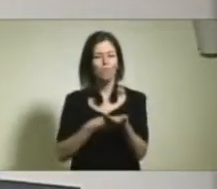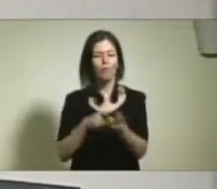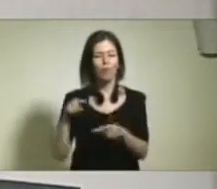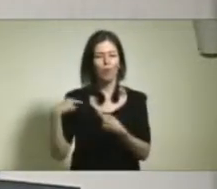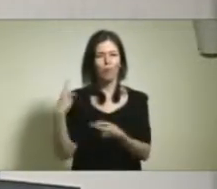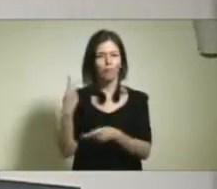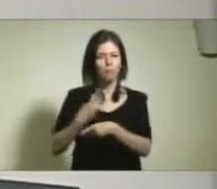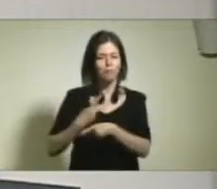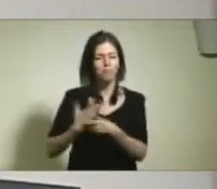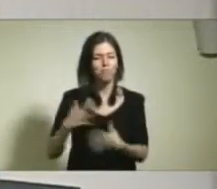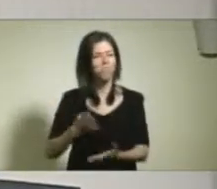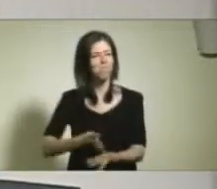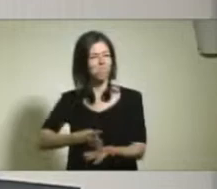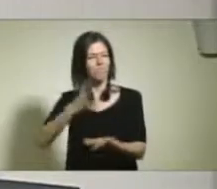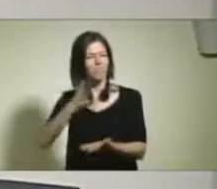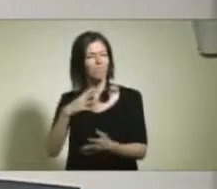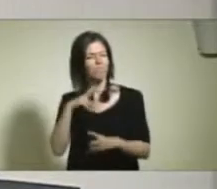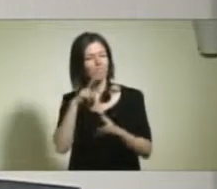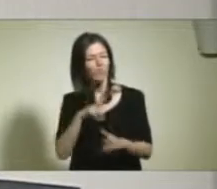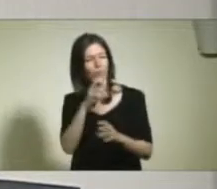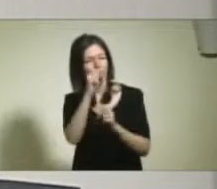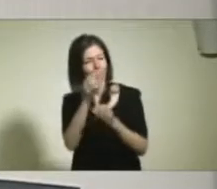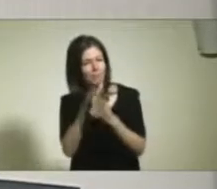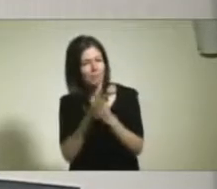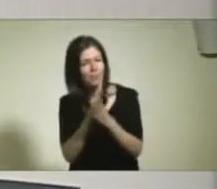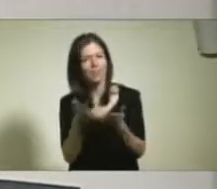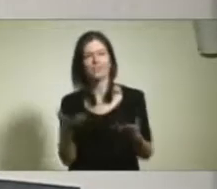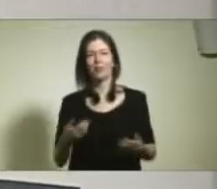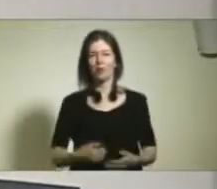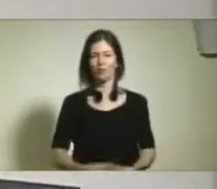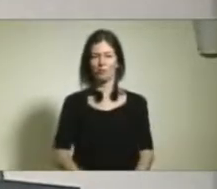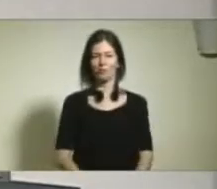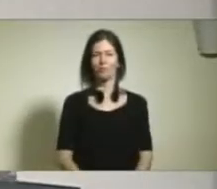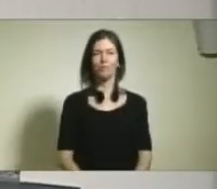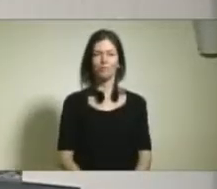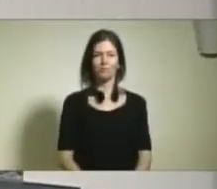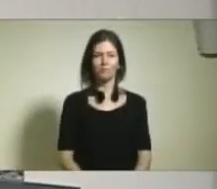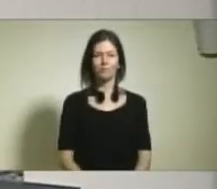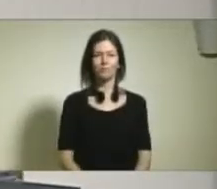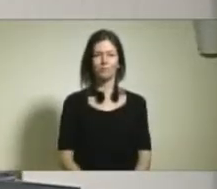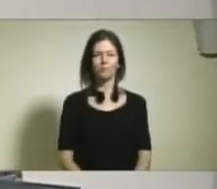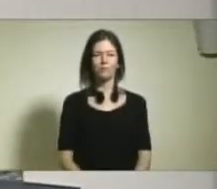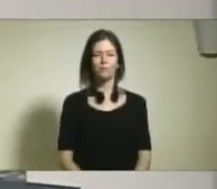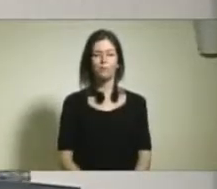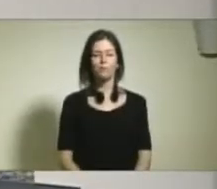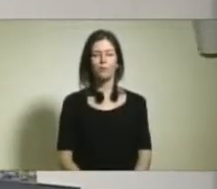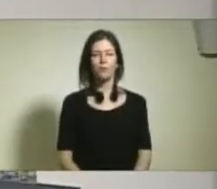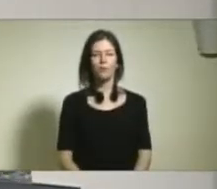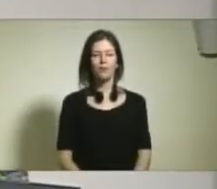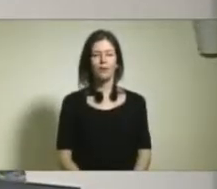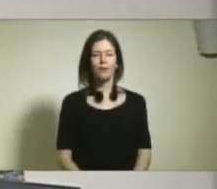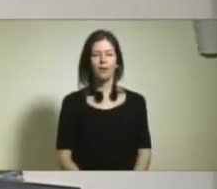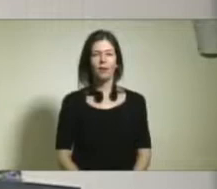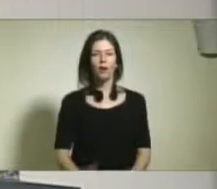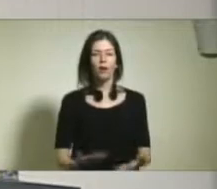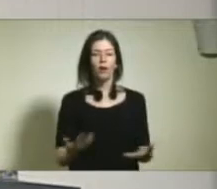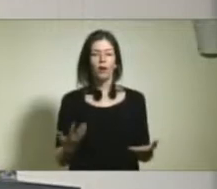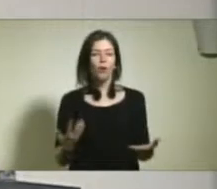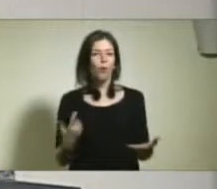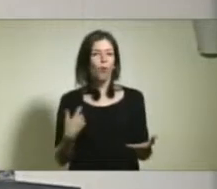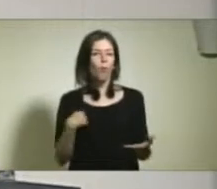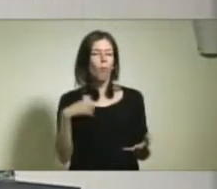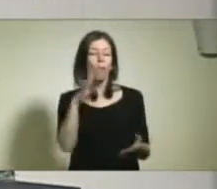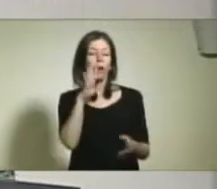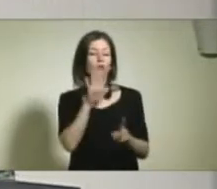riches et très intéressants. Donc moi, je vais vous parler de la répercussion donc, sociale en deux parties. Donc